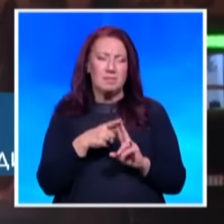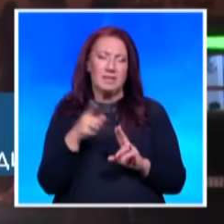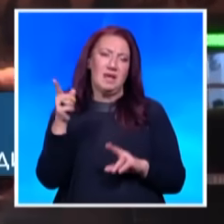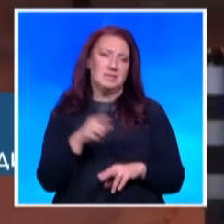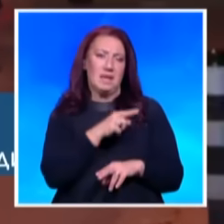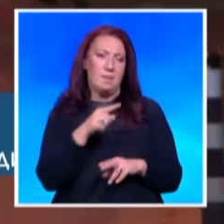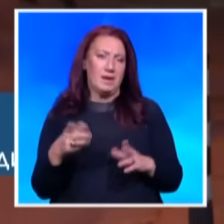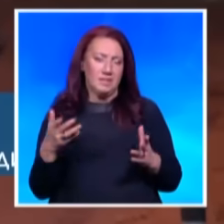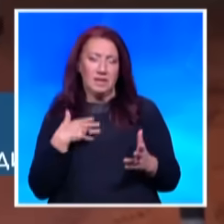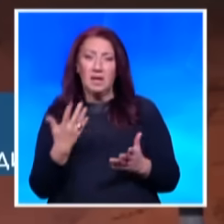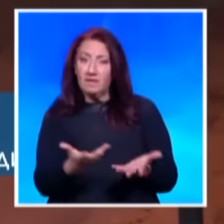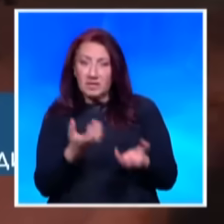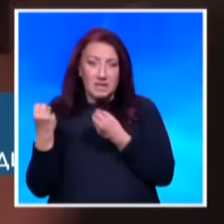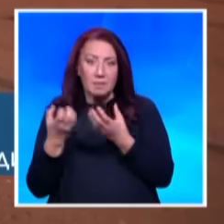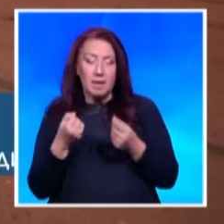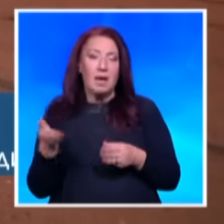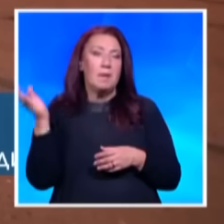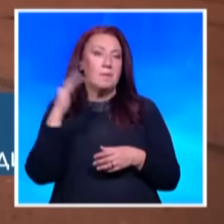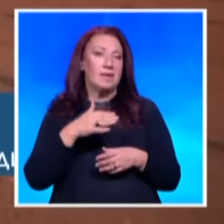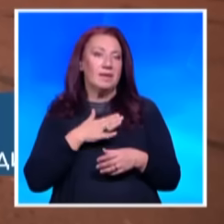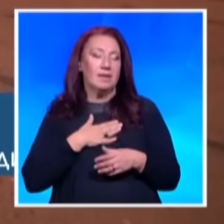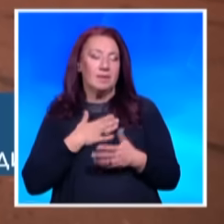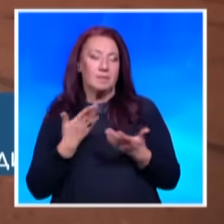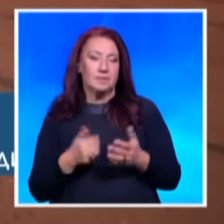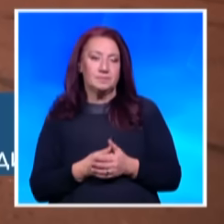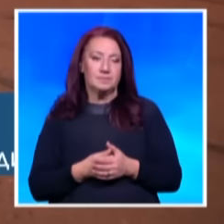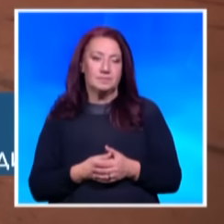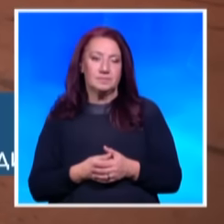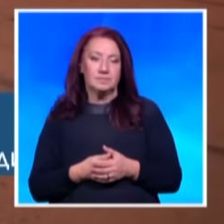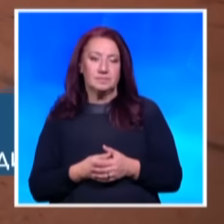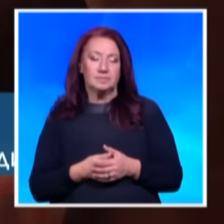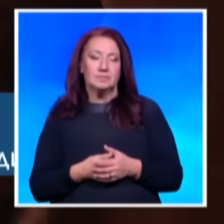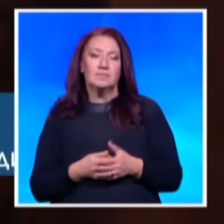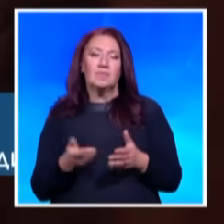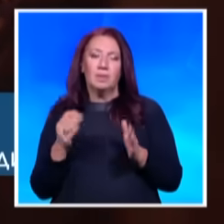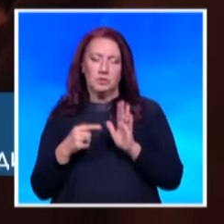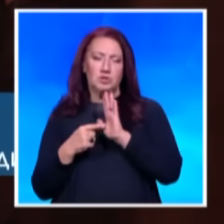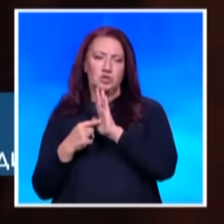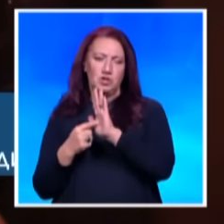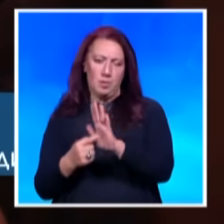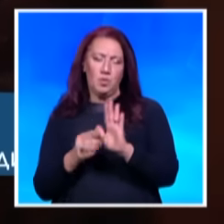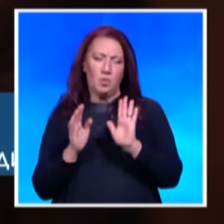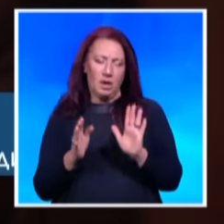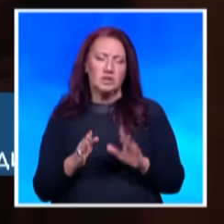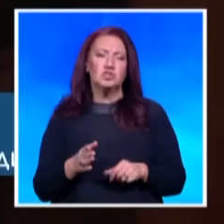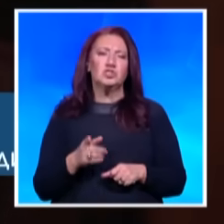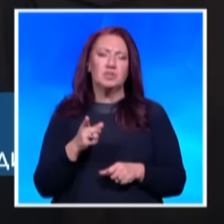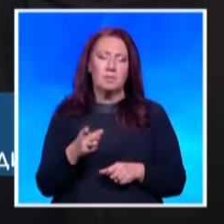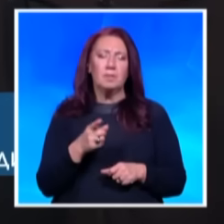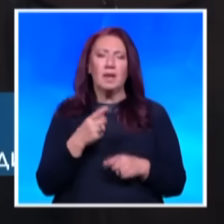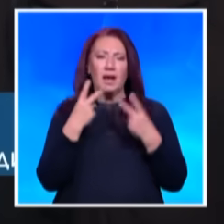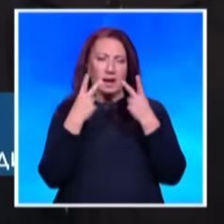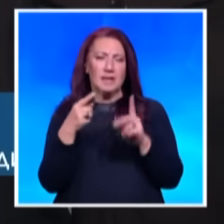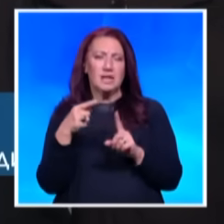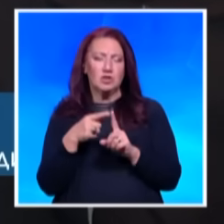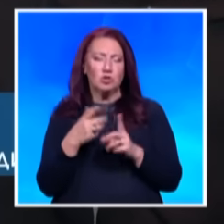мероприятия. Благодаря ви много. Ще поговорим още и извън ефира ни сега и после ще ви покажем и гледната точка изцяло на Столичната дирекция на вътрешните работи и